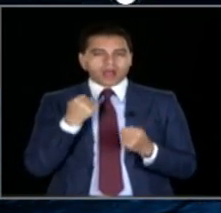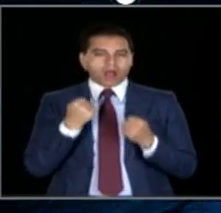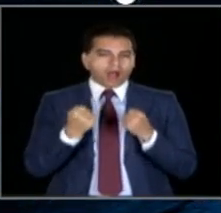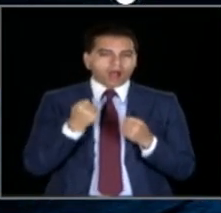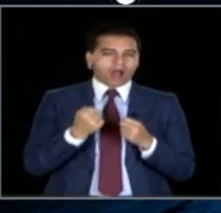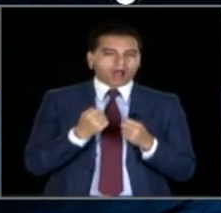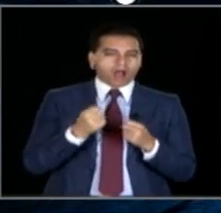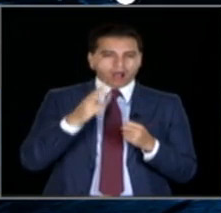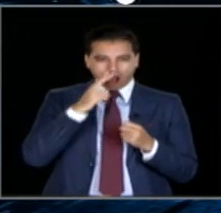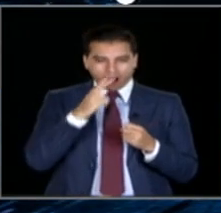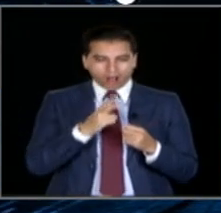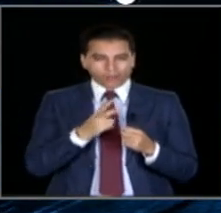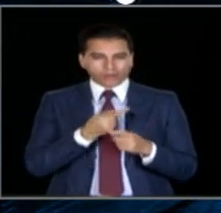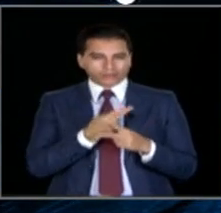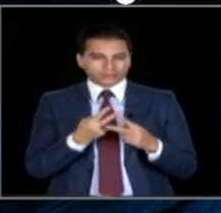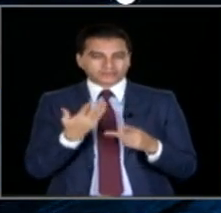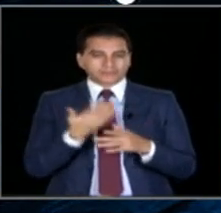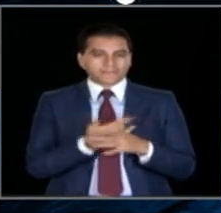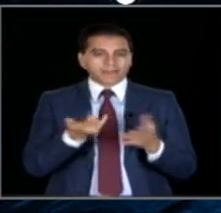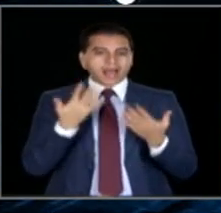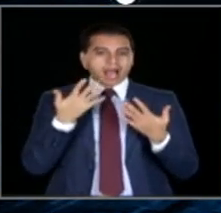بسبب تلوث الهواء.